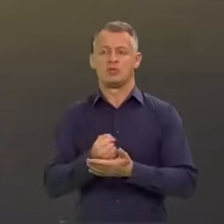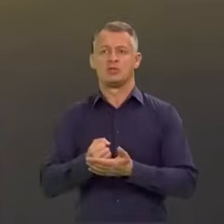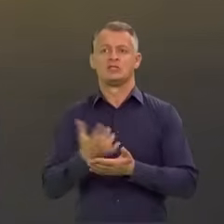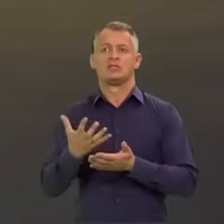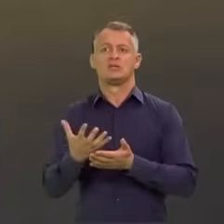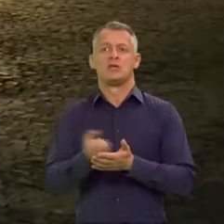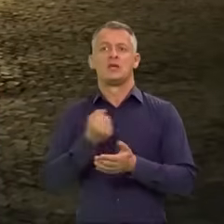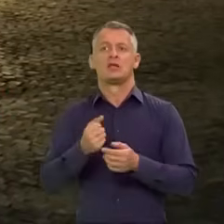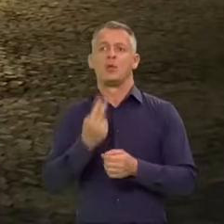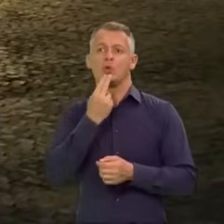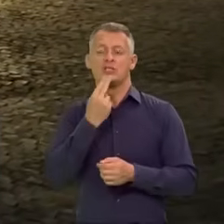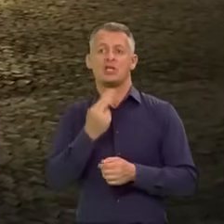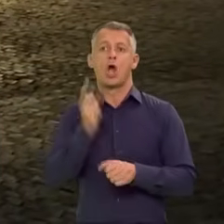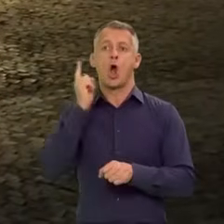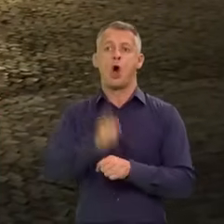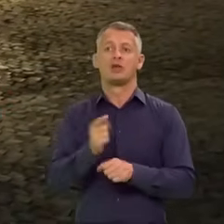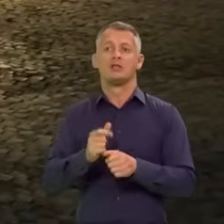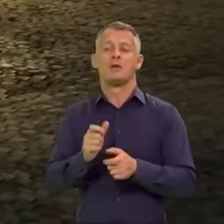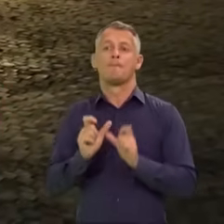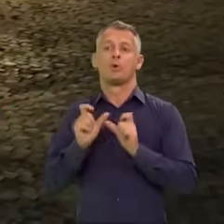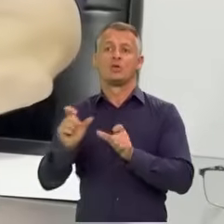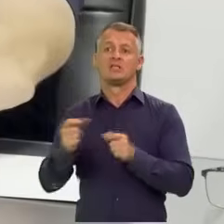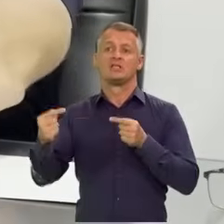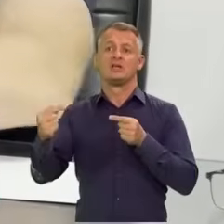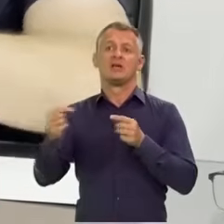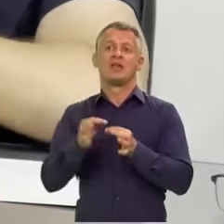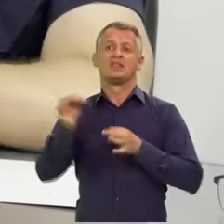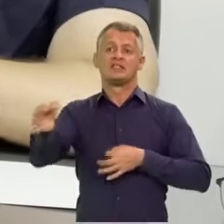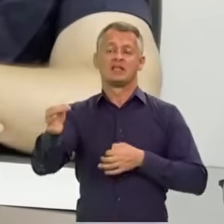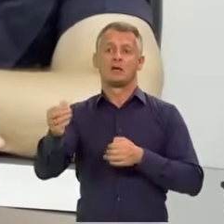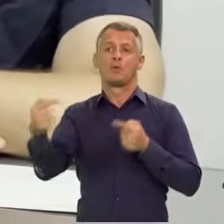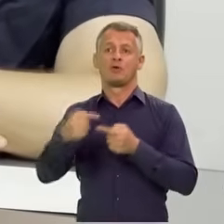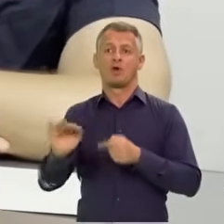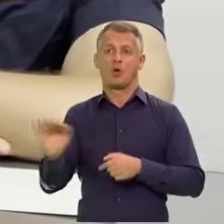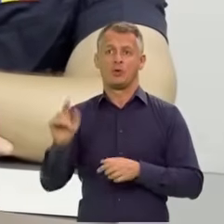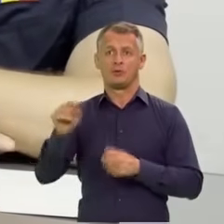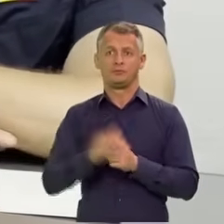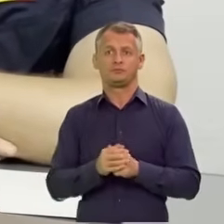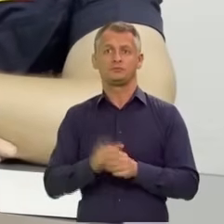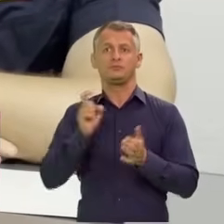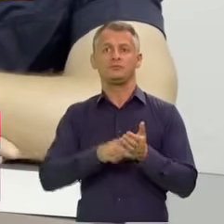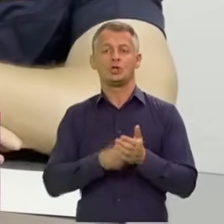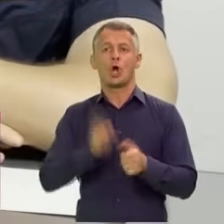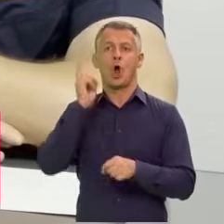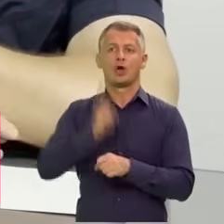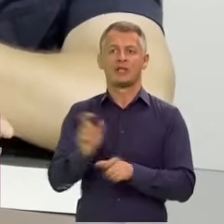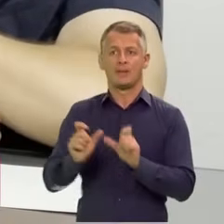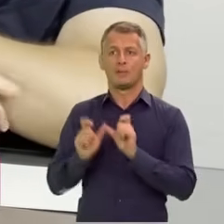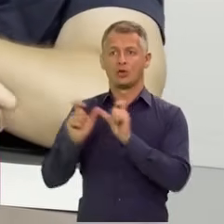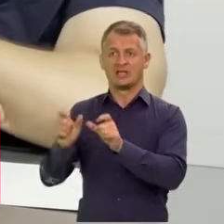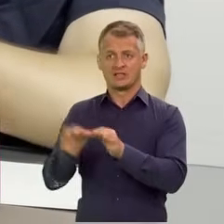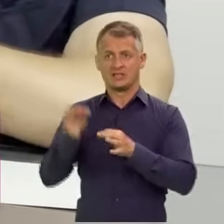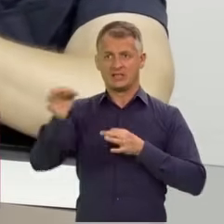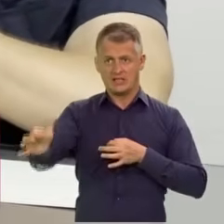de la poliție un ordin de protecție împotriva agresorilor. A solicitat ordin de protecție prin declarația TIP, i-a fost